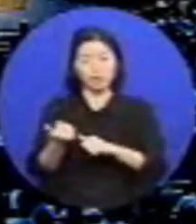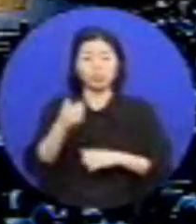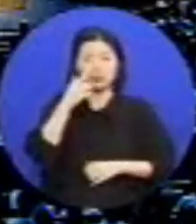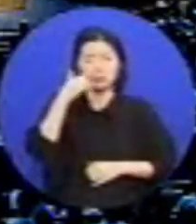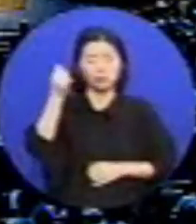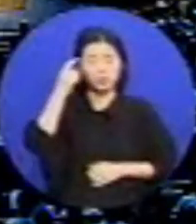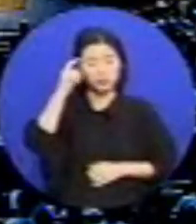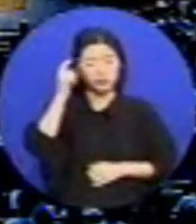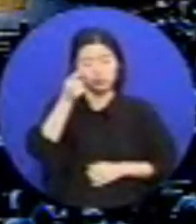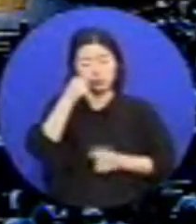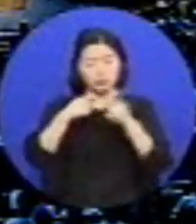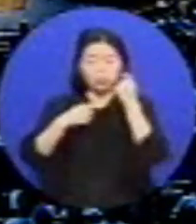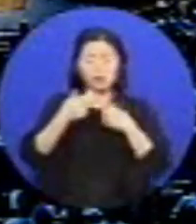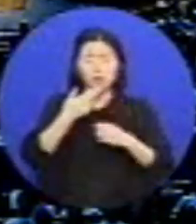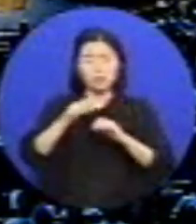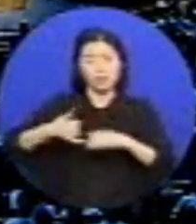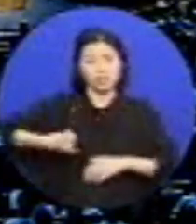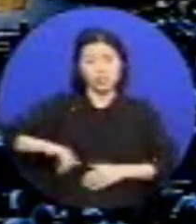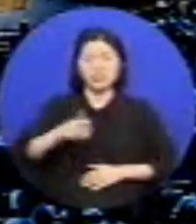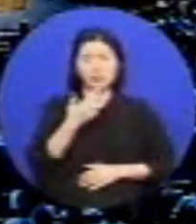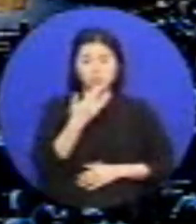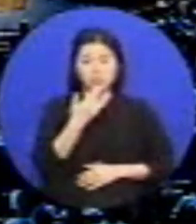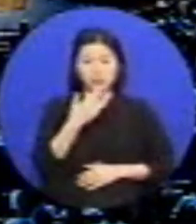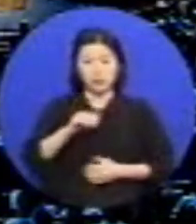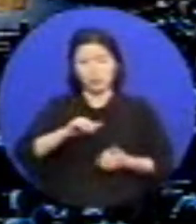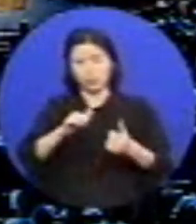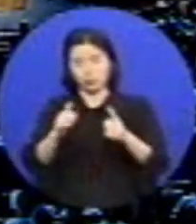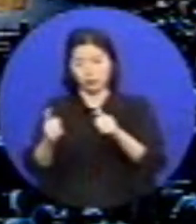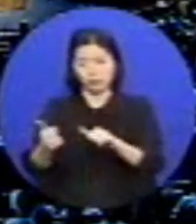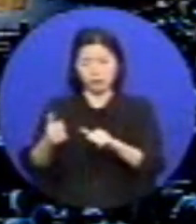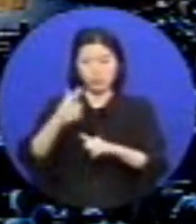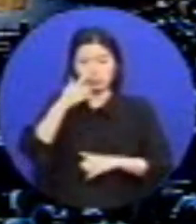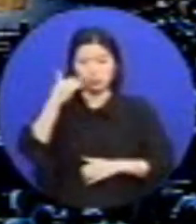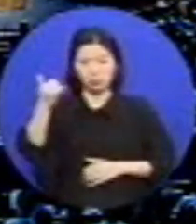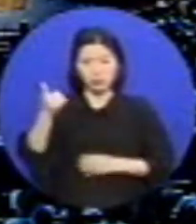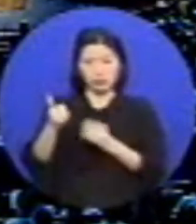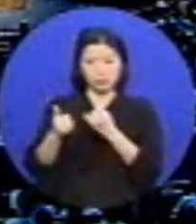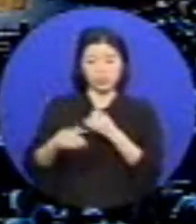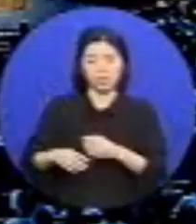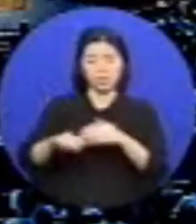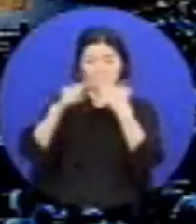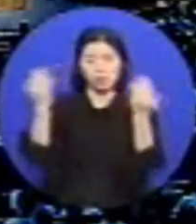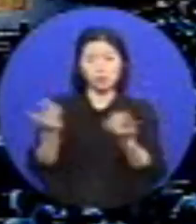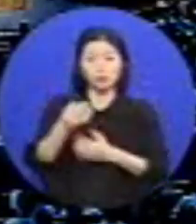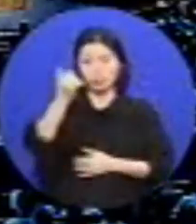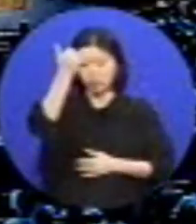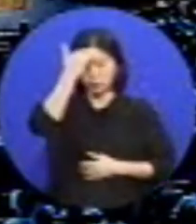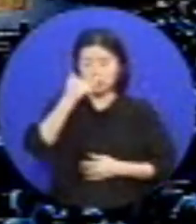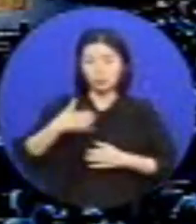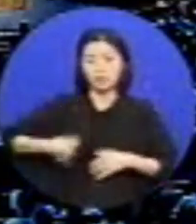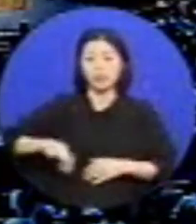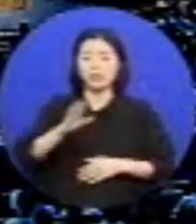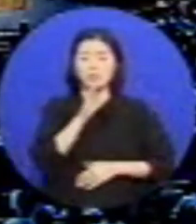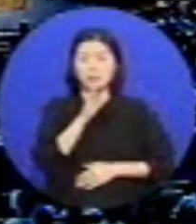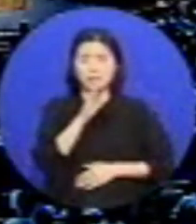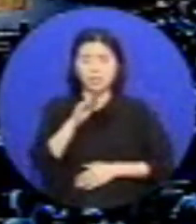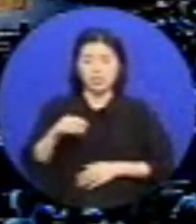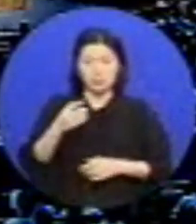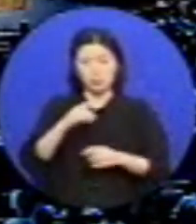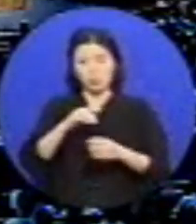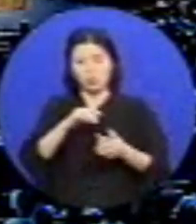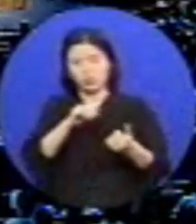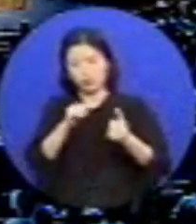어디 있겠습니까? 돌아가신 부모님에게는 다 효자입니다. 돌아가신 분들과는 더 이상